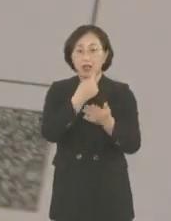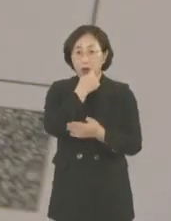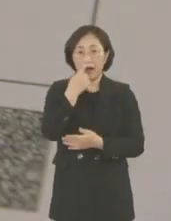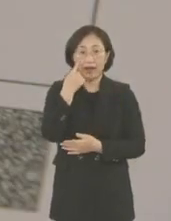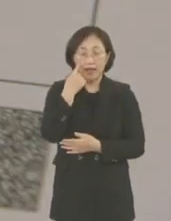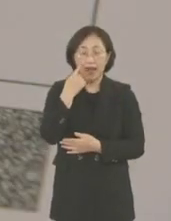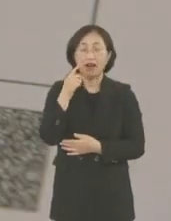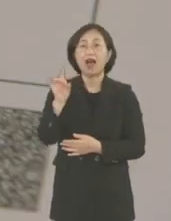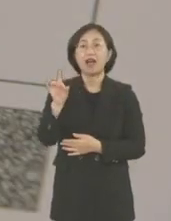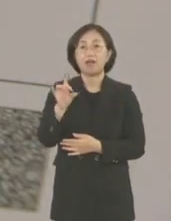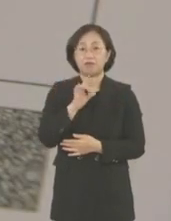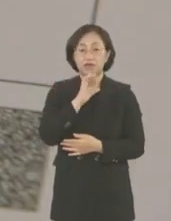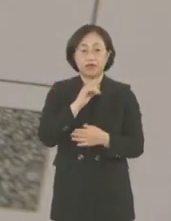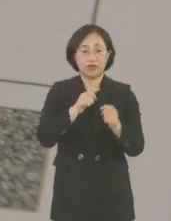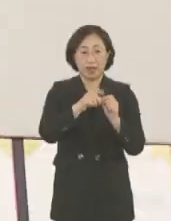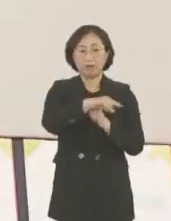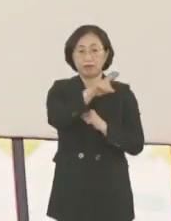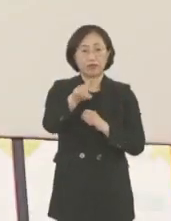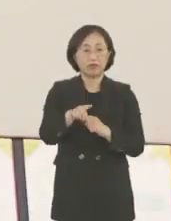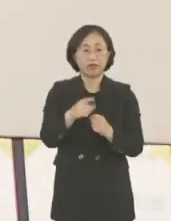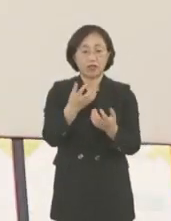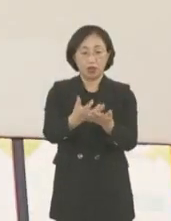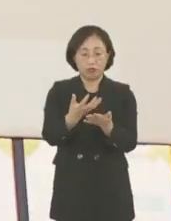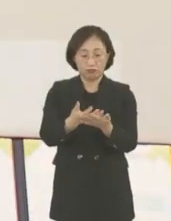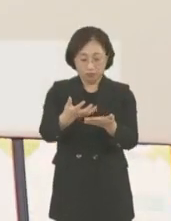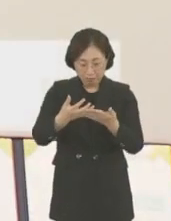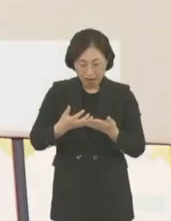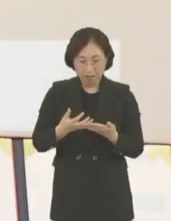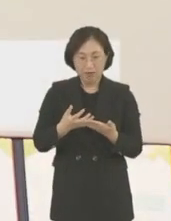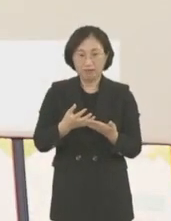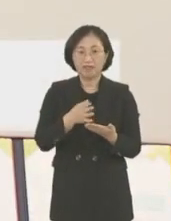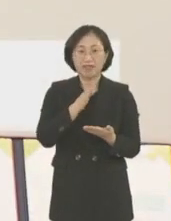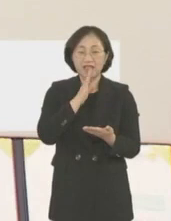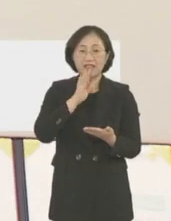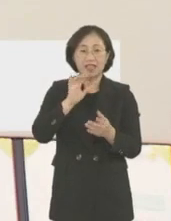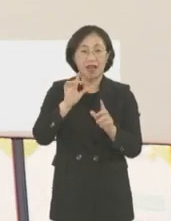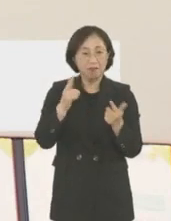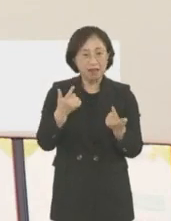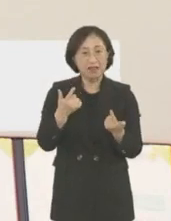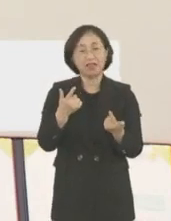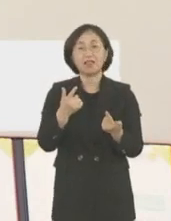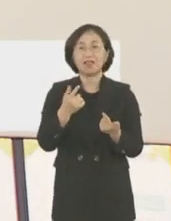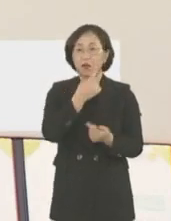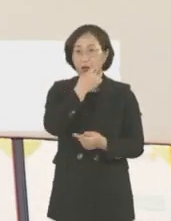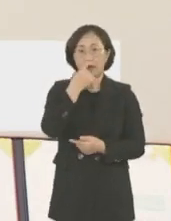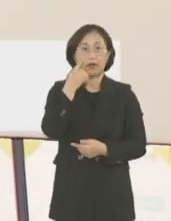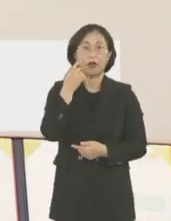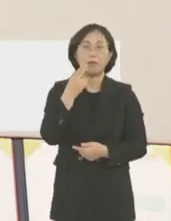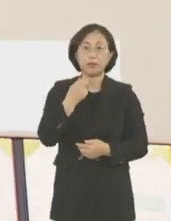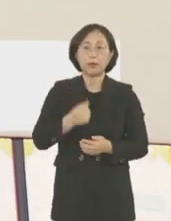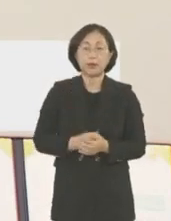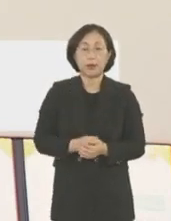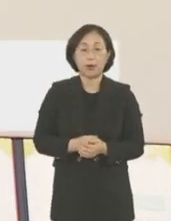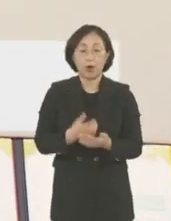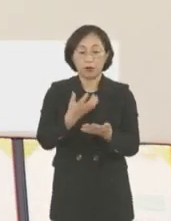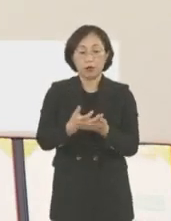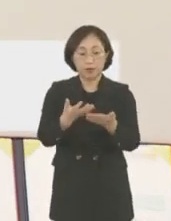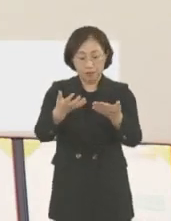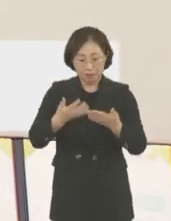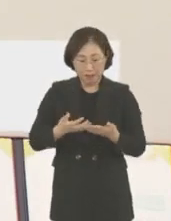인지하지도 못했습니다 이 각종 증명서나 졸업증명서 성적증명서를 제출을 받는 인사 부서는